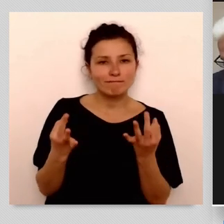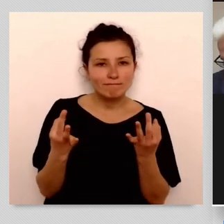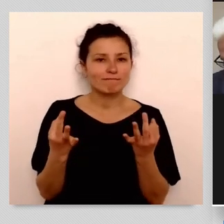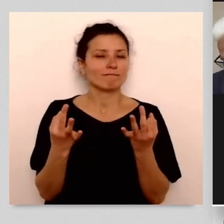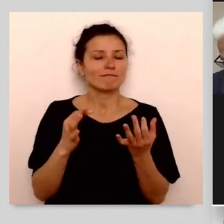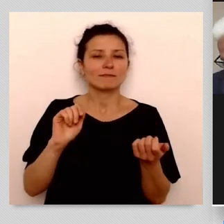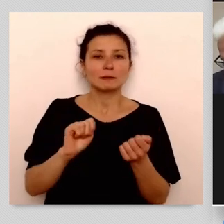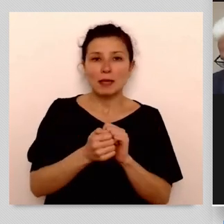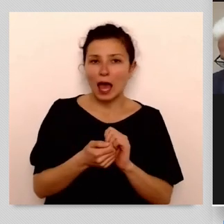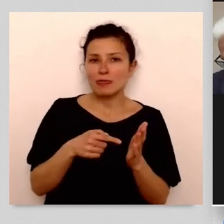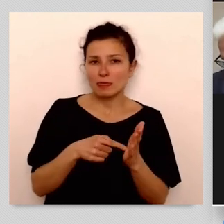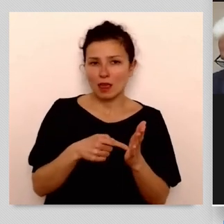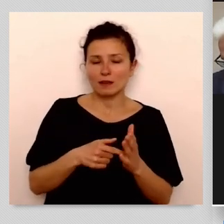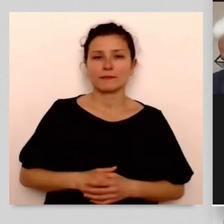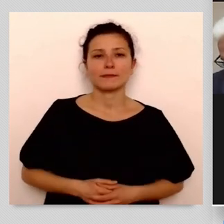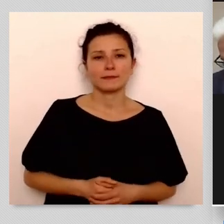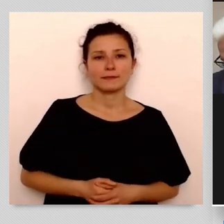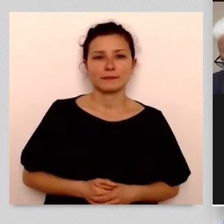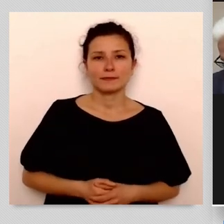zmianę w tym obszarze.